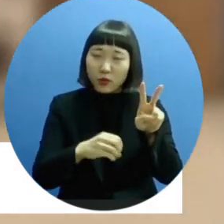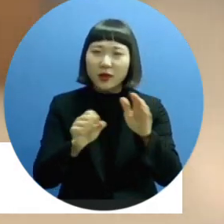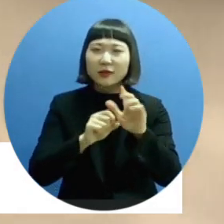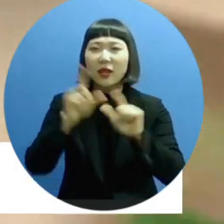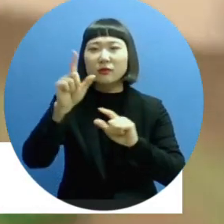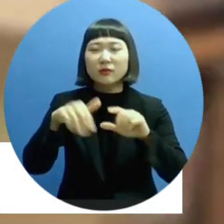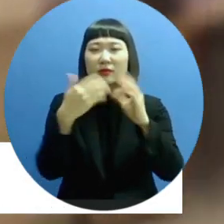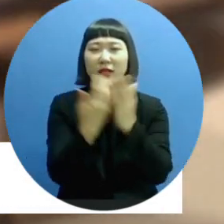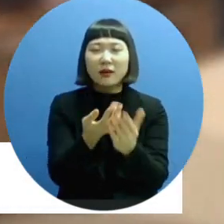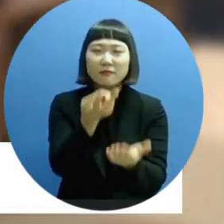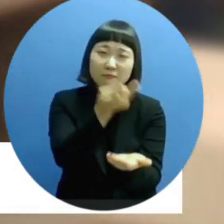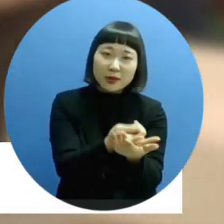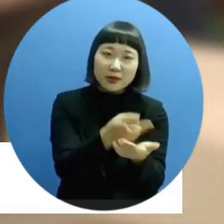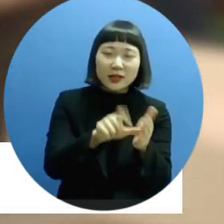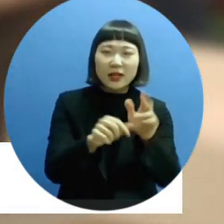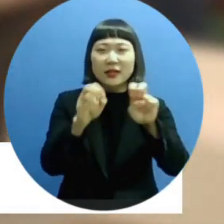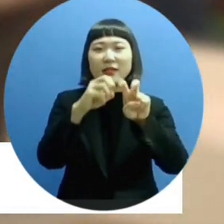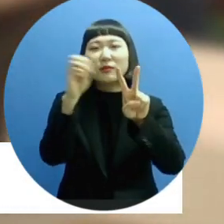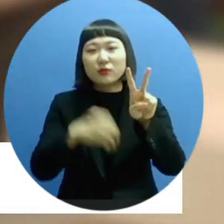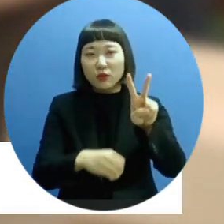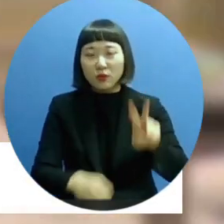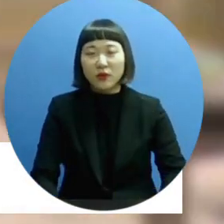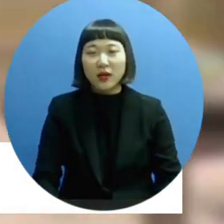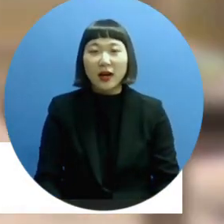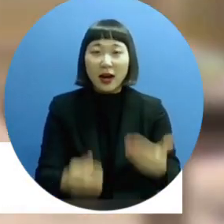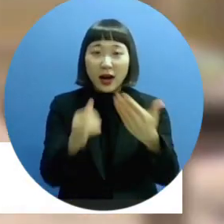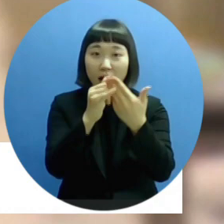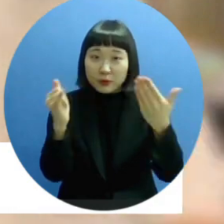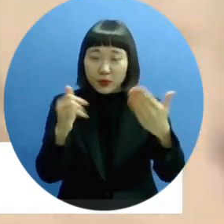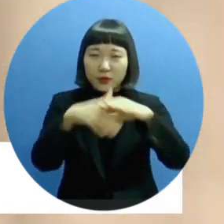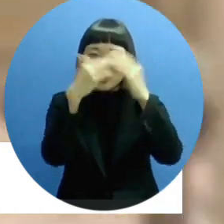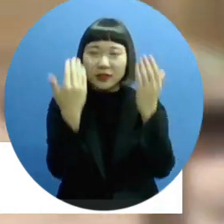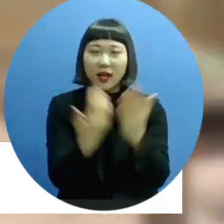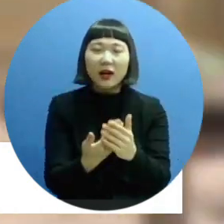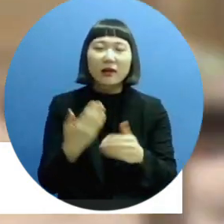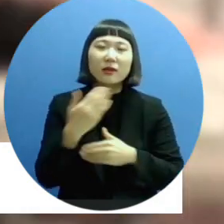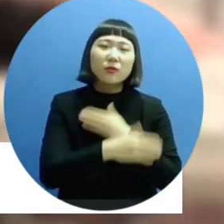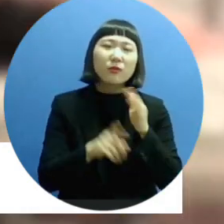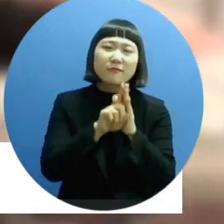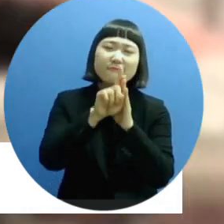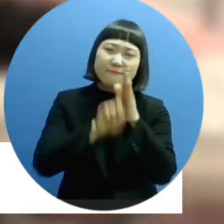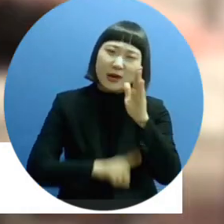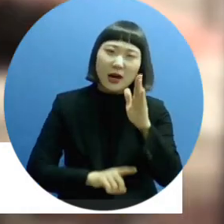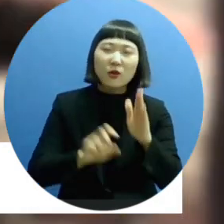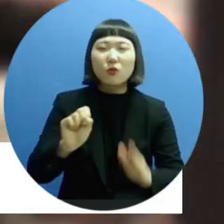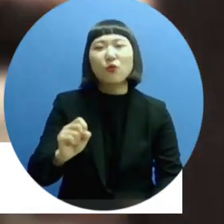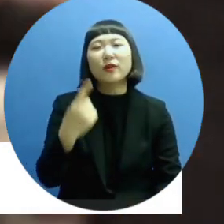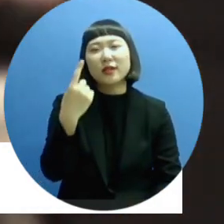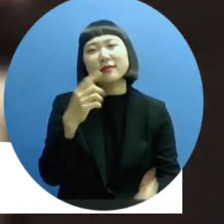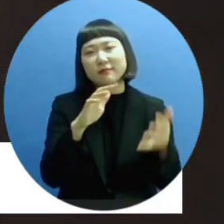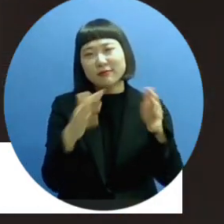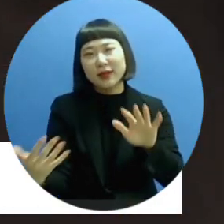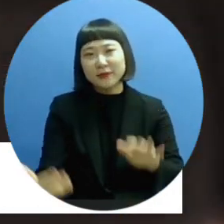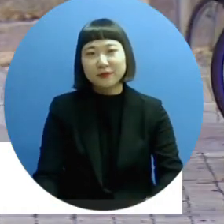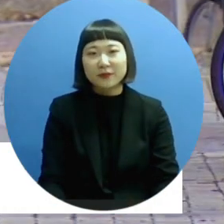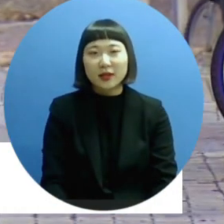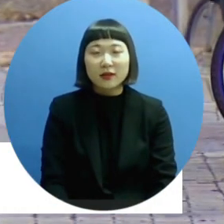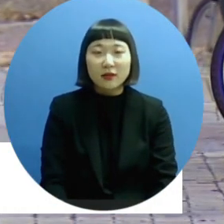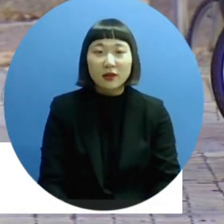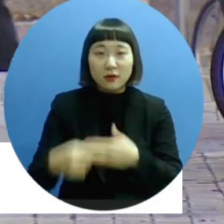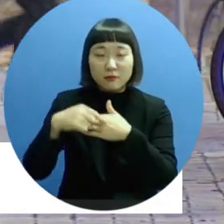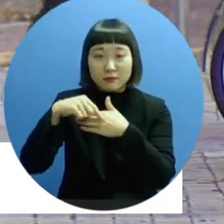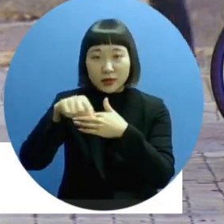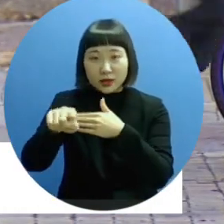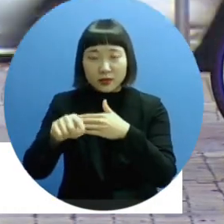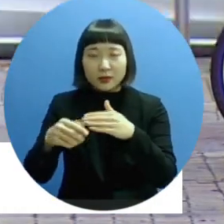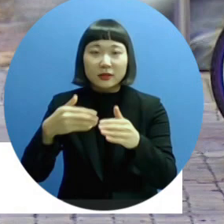상태였고, 한랭질환 사망자 9명의 사인은 모두 저체온증으로 추정됐습니다. 전문가들은 외출 전 체감온도를